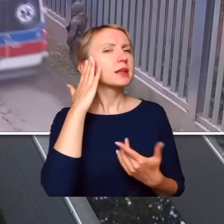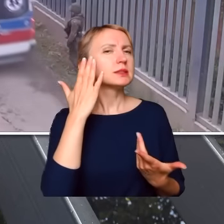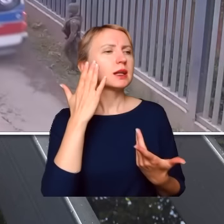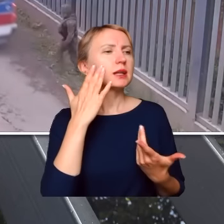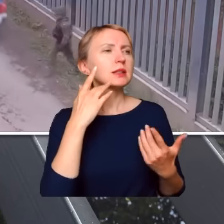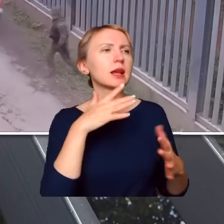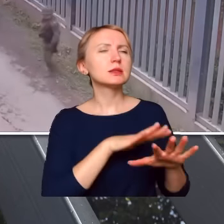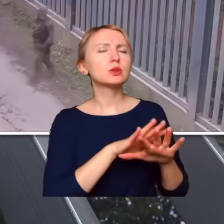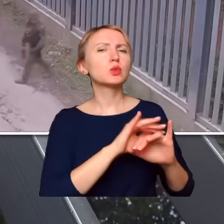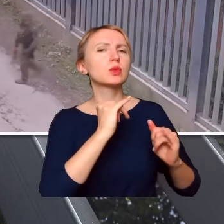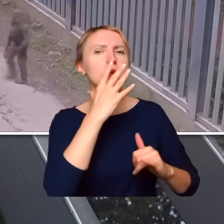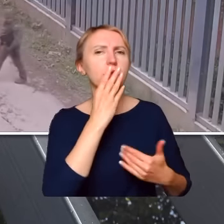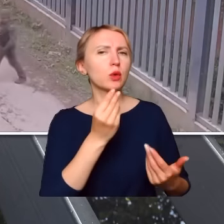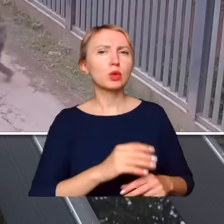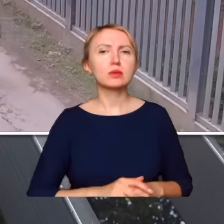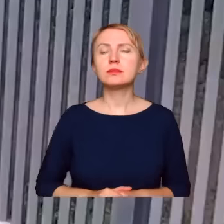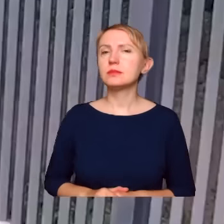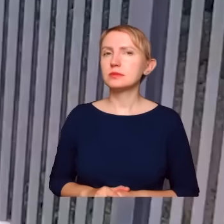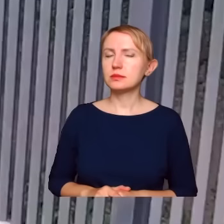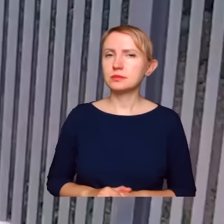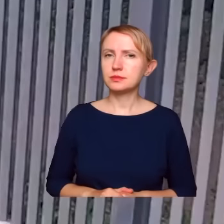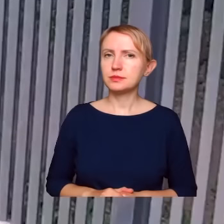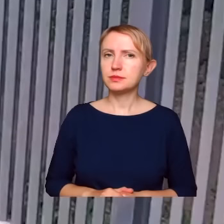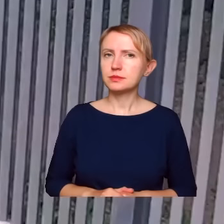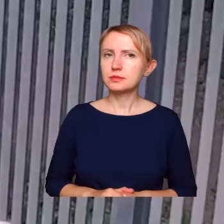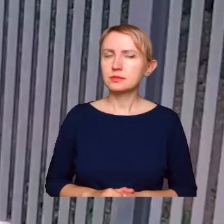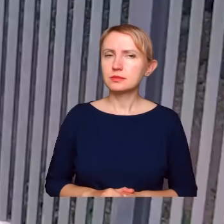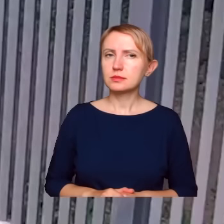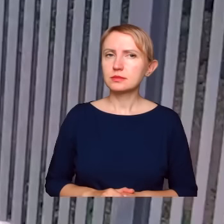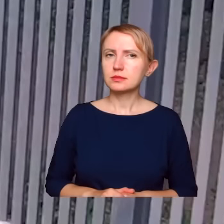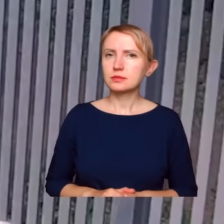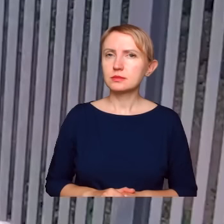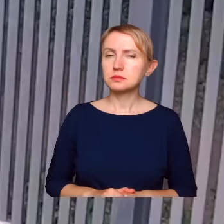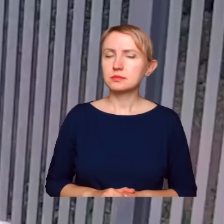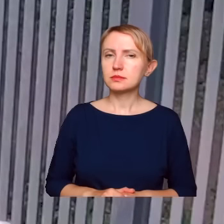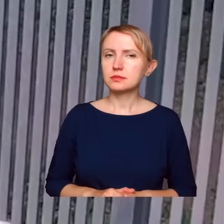strukturą? Przy czym nadmienię, panie redaktorze, zgodnie z moją